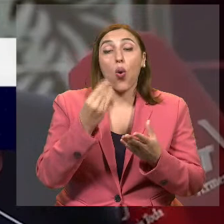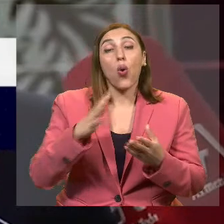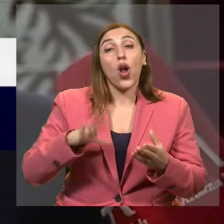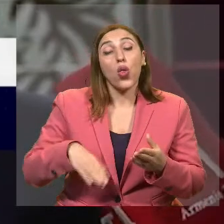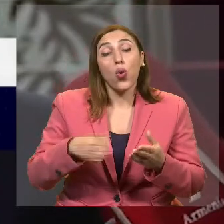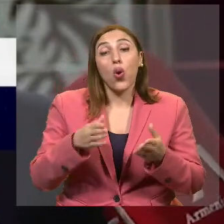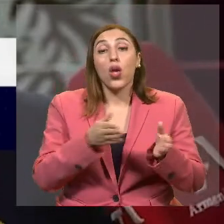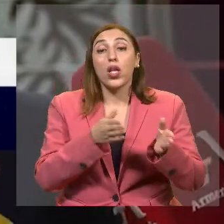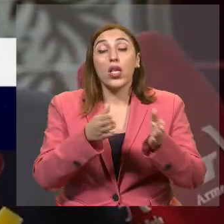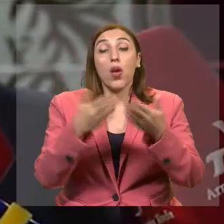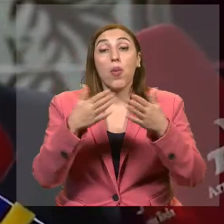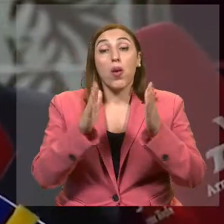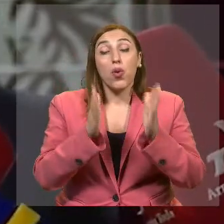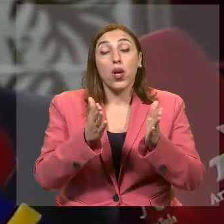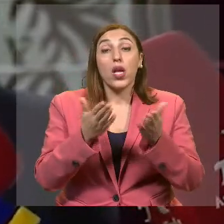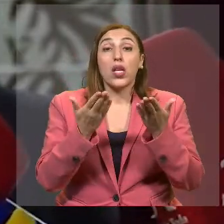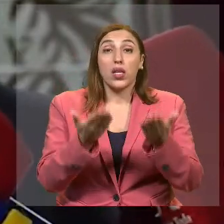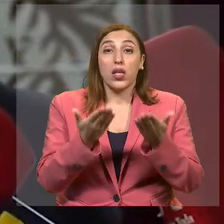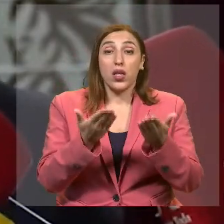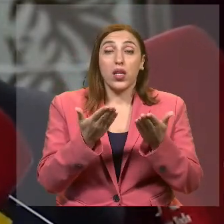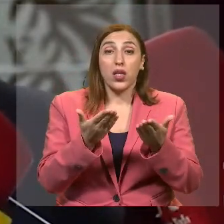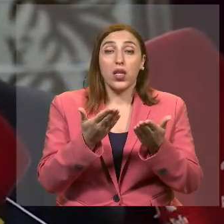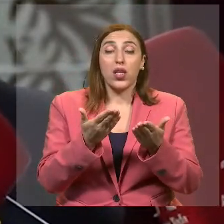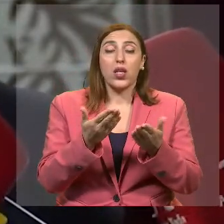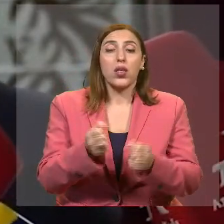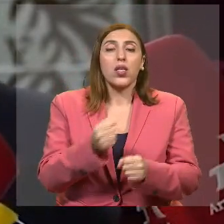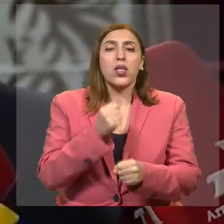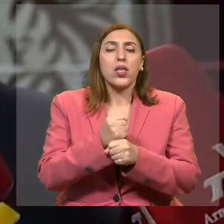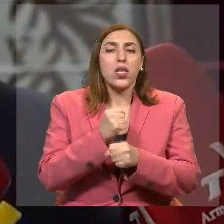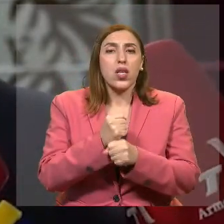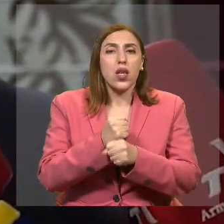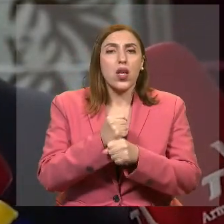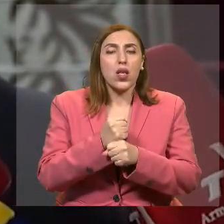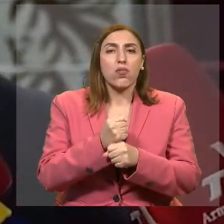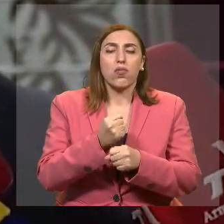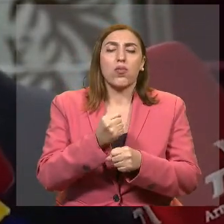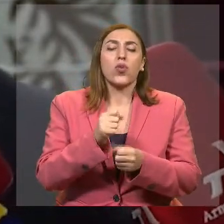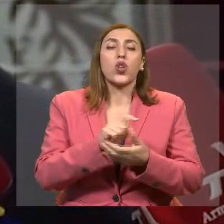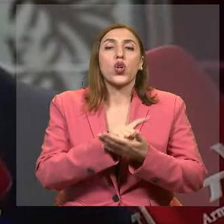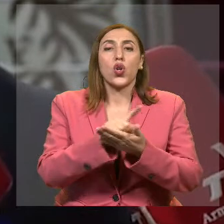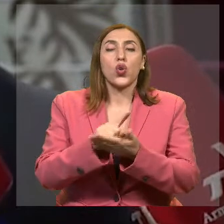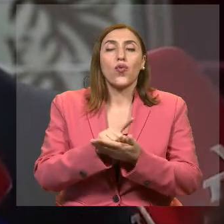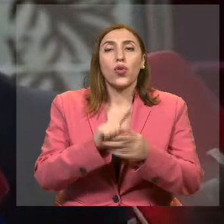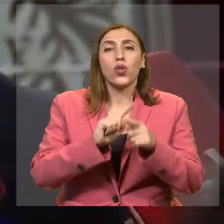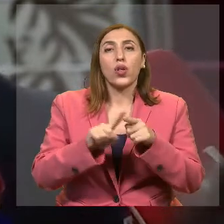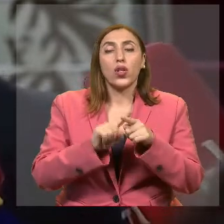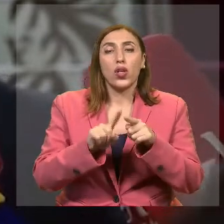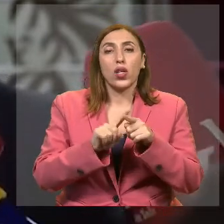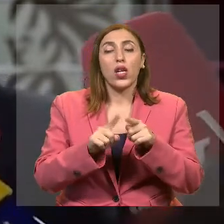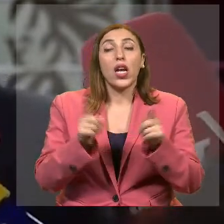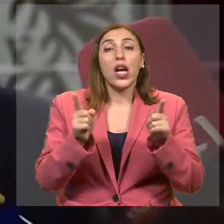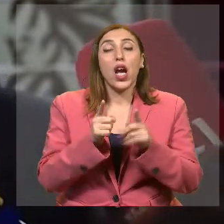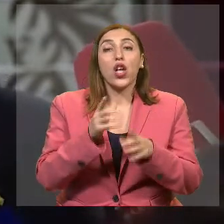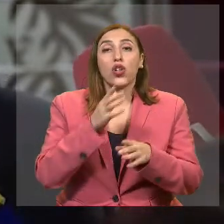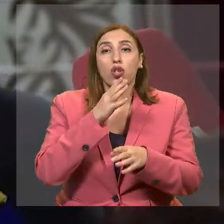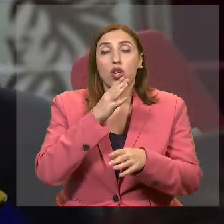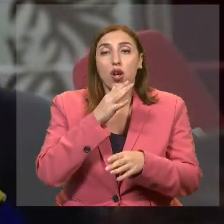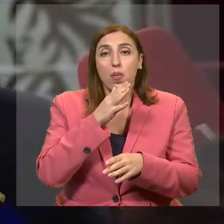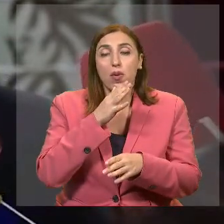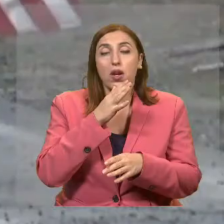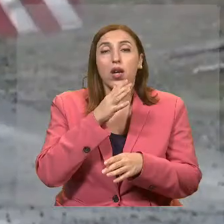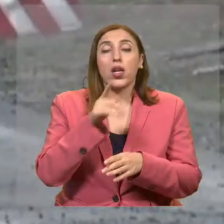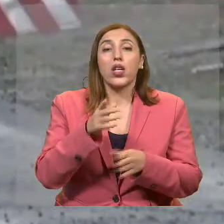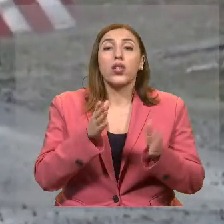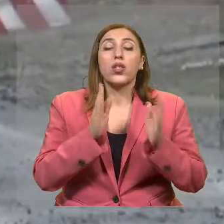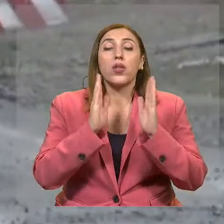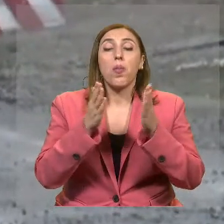ընթացքում, բայց այս պահին էլ ինտենսիվ աշխատանք է իրականացվում հնարավորն է սեղմ ժամկետներում այն վերագործարկելու